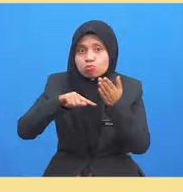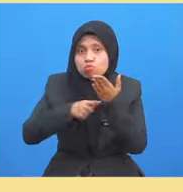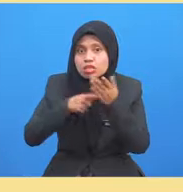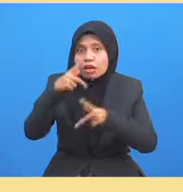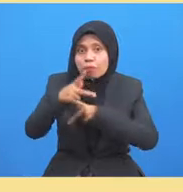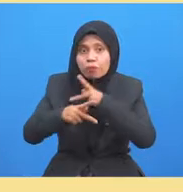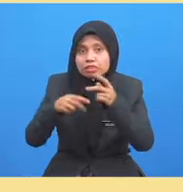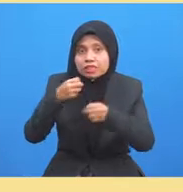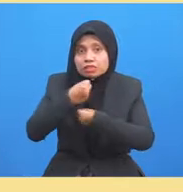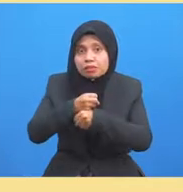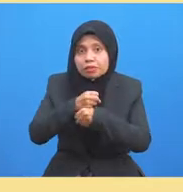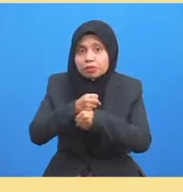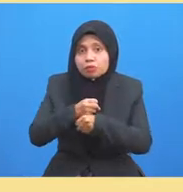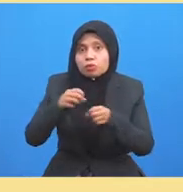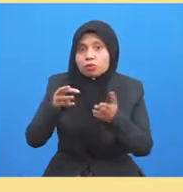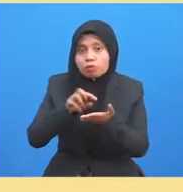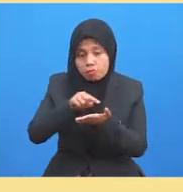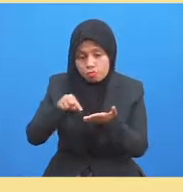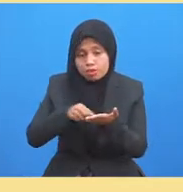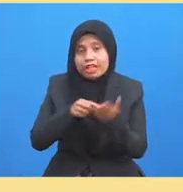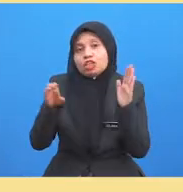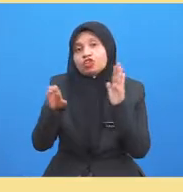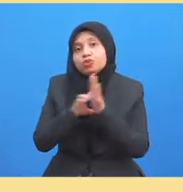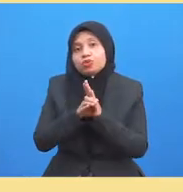membentuk model olokan.